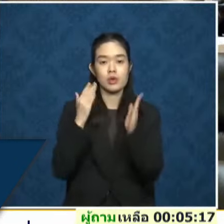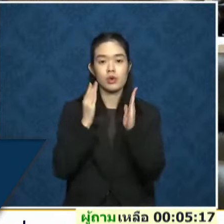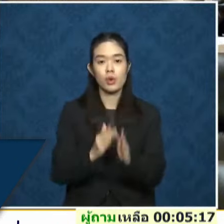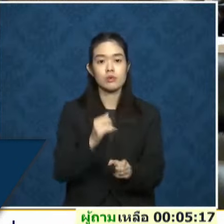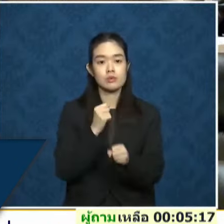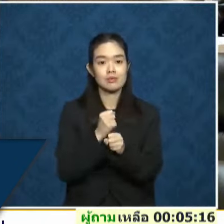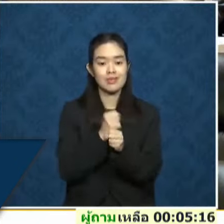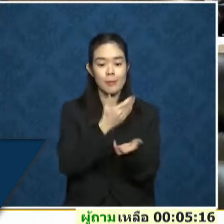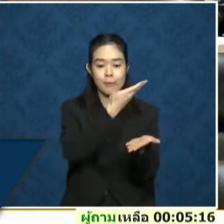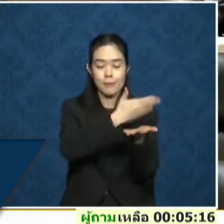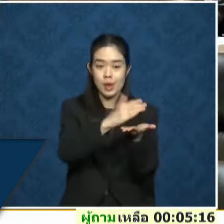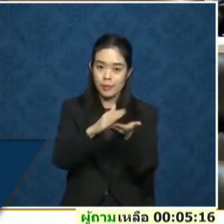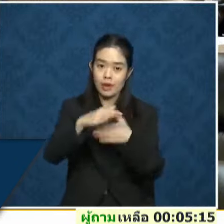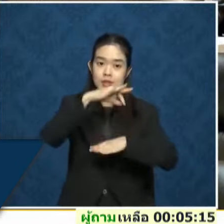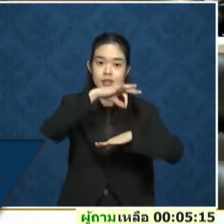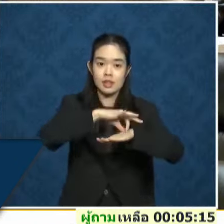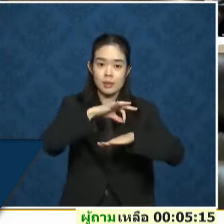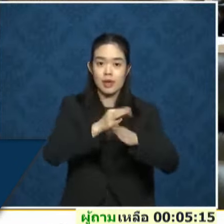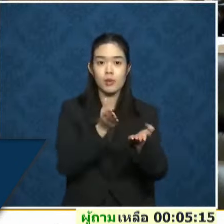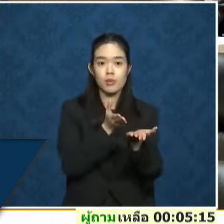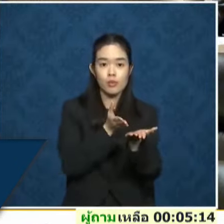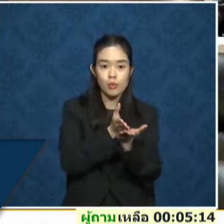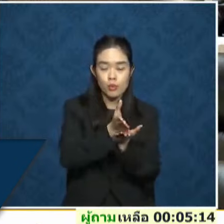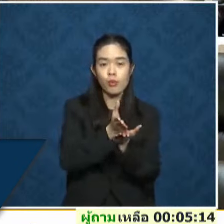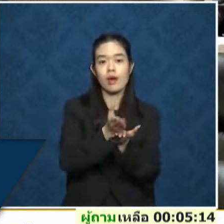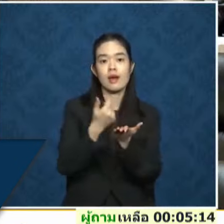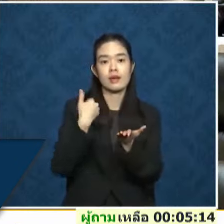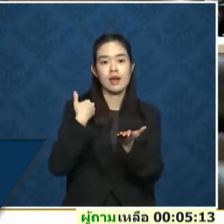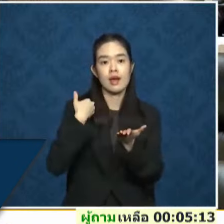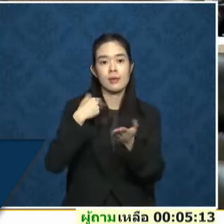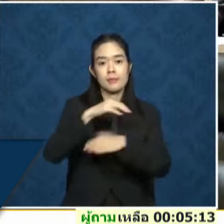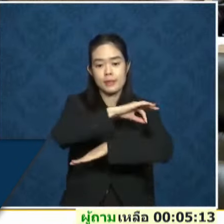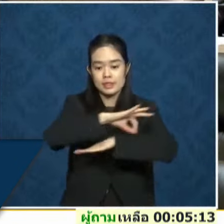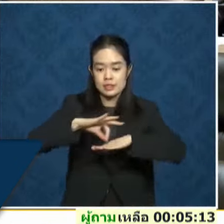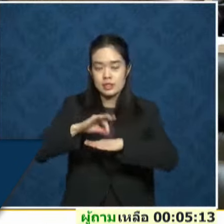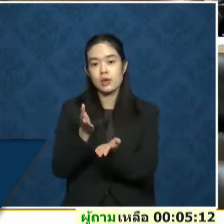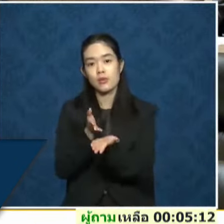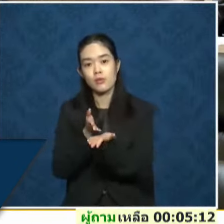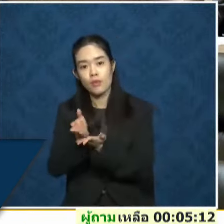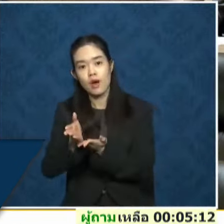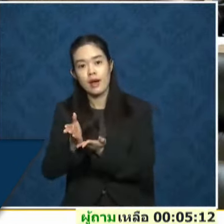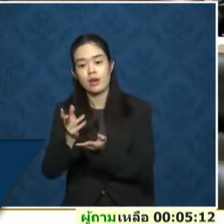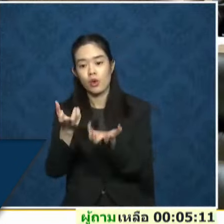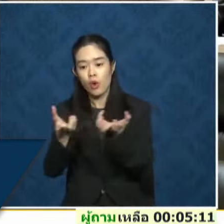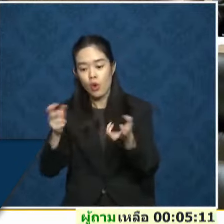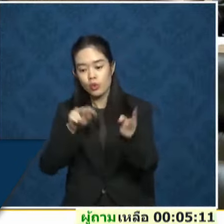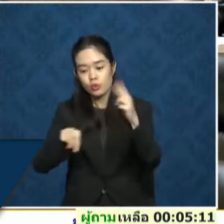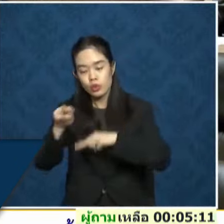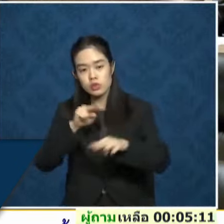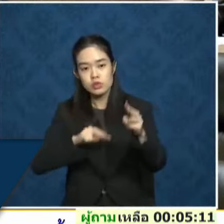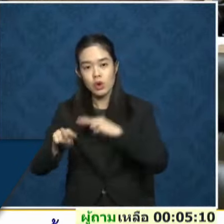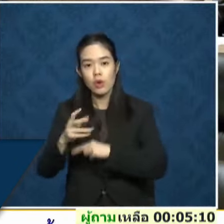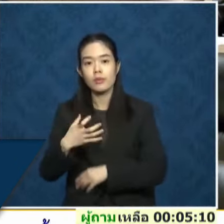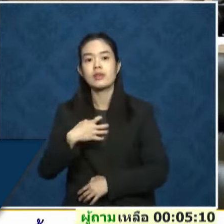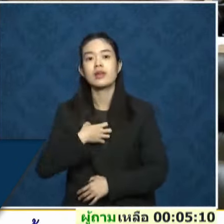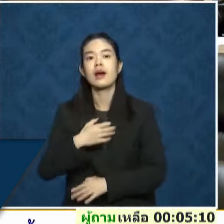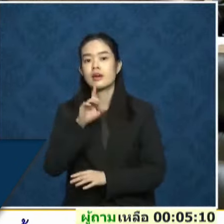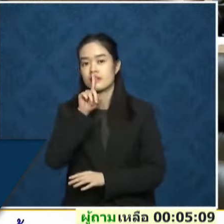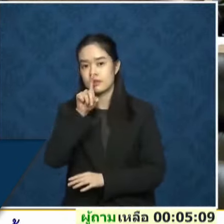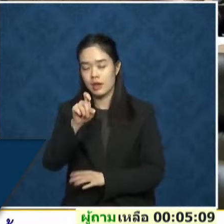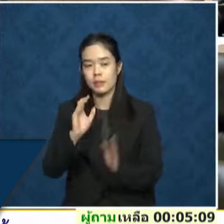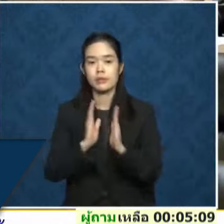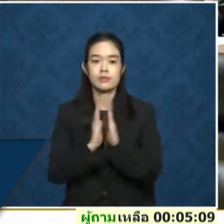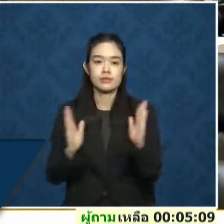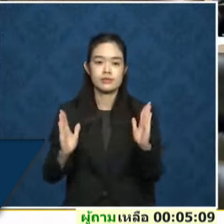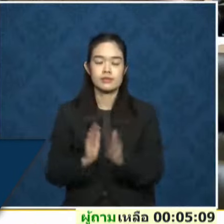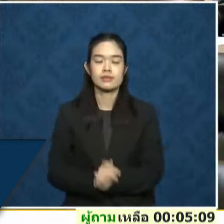เงินปัญหานี้เรื้อรังมานานอยากจะขอทราบวิธีแก้ไขที่เป็นรูปธรรมจากท่านรัฐมนตรีค่ะขอบคุณค่ะ